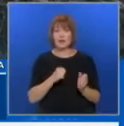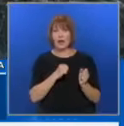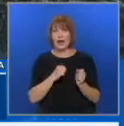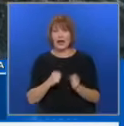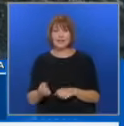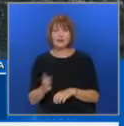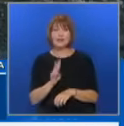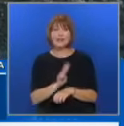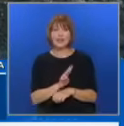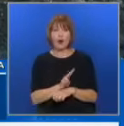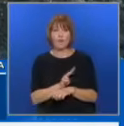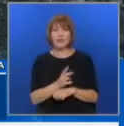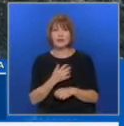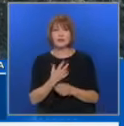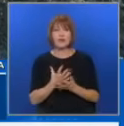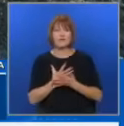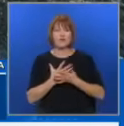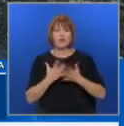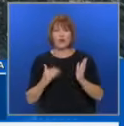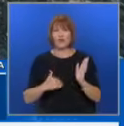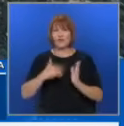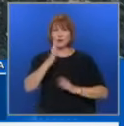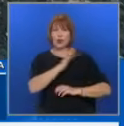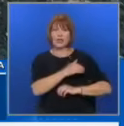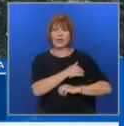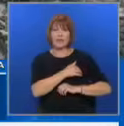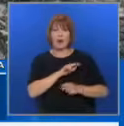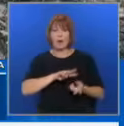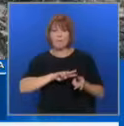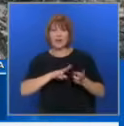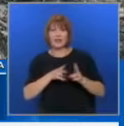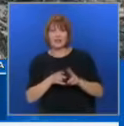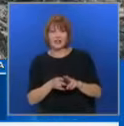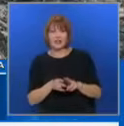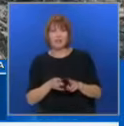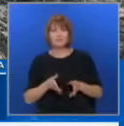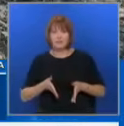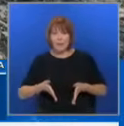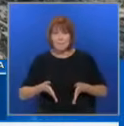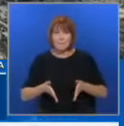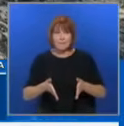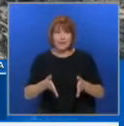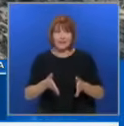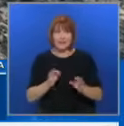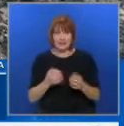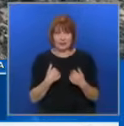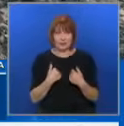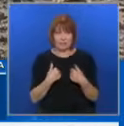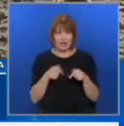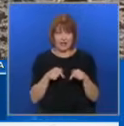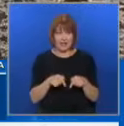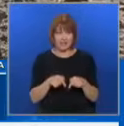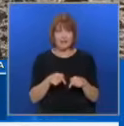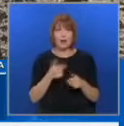следобед, когато имаше много високи температури, той да прехвърли асфалтовия път, на който се намирам и аз в момента, и